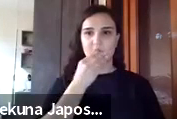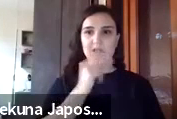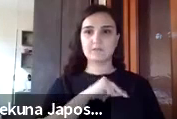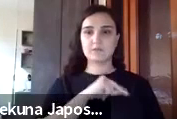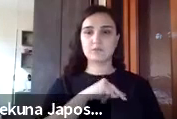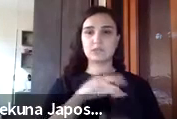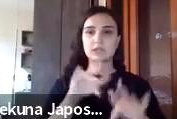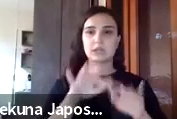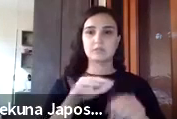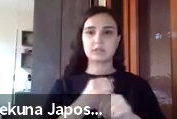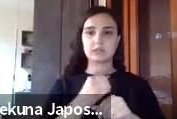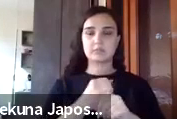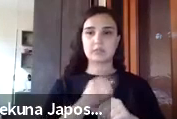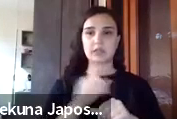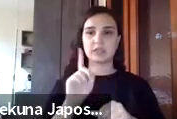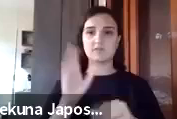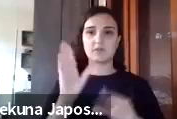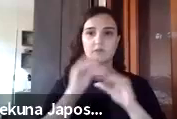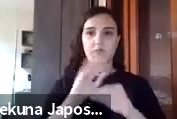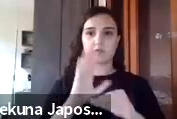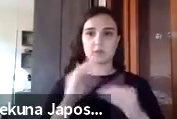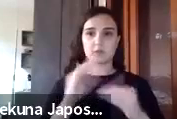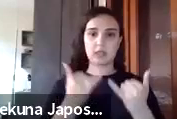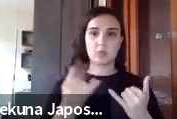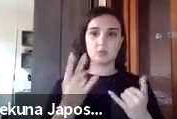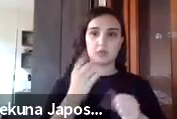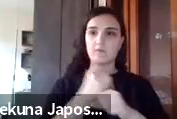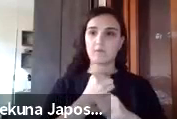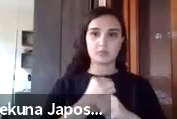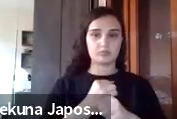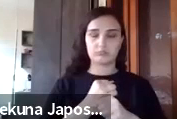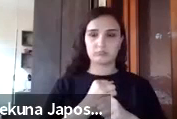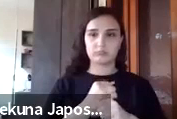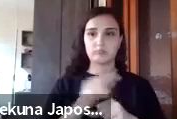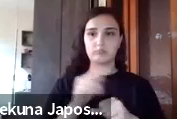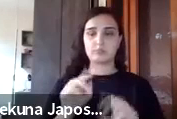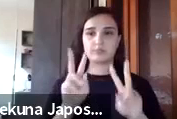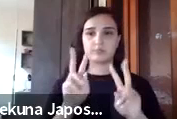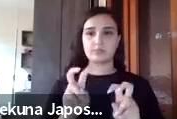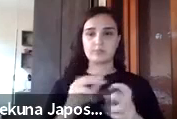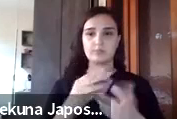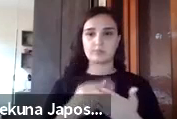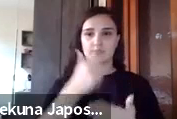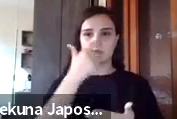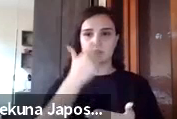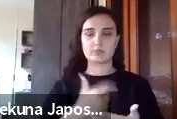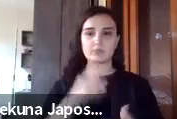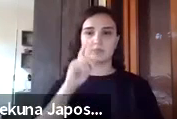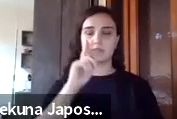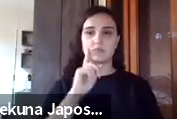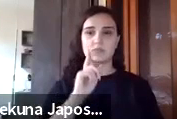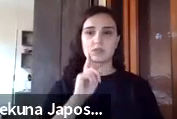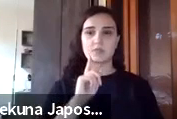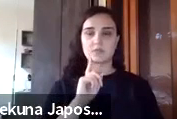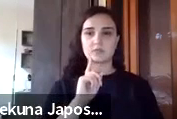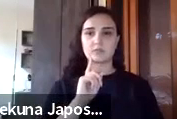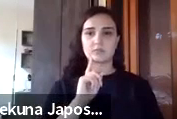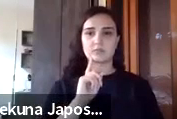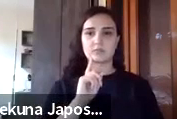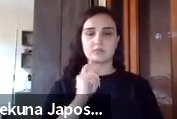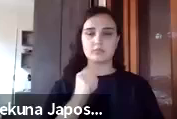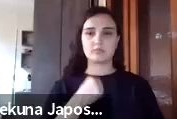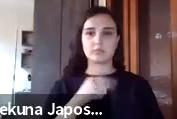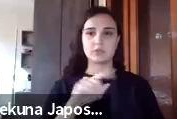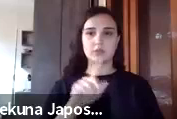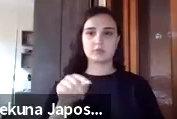გაკეთება, ან ის რაც ვერ მოვასწარი და უნდა გამეკეთებინა, არა. აქ გულისხმობ ჩემი სიამოვნებისთვის. მე რომ